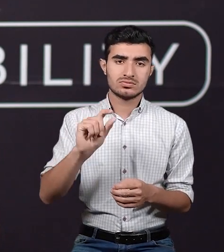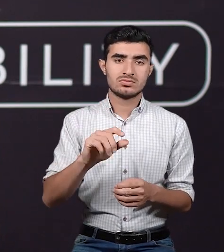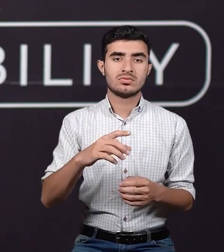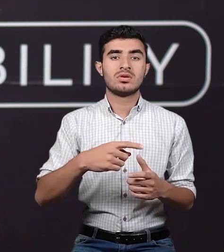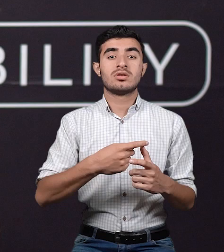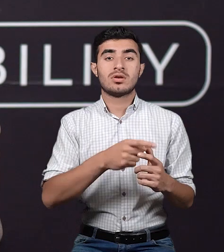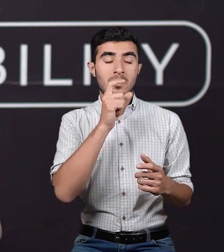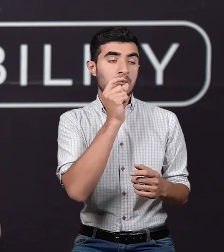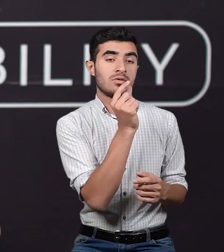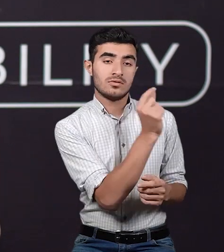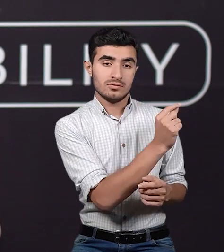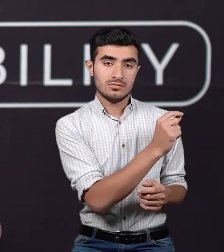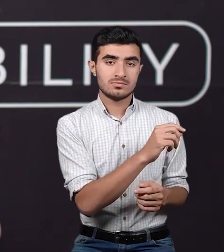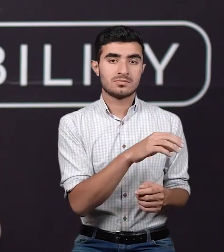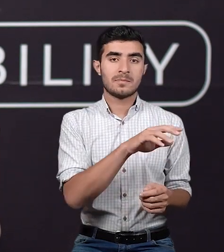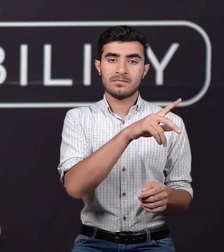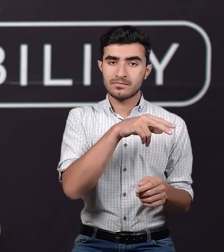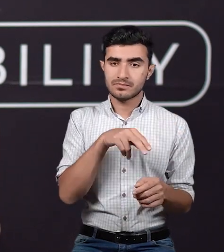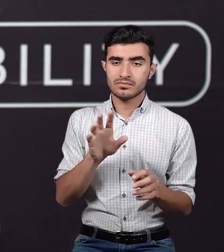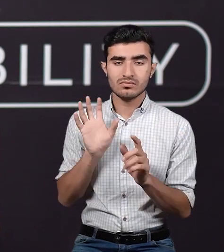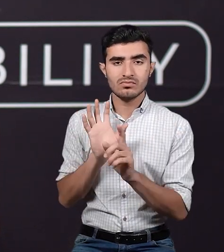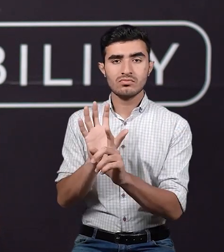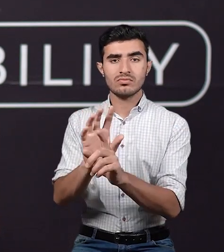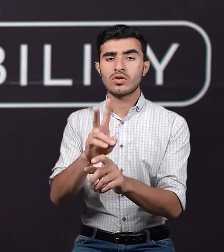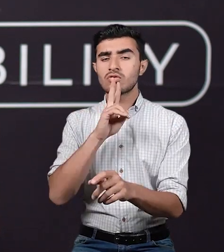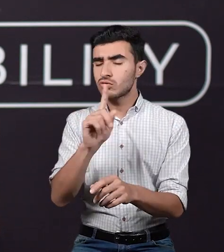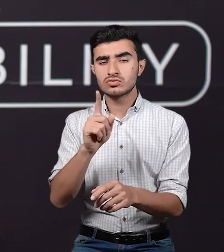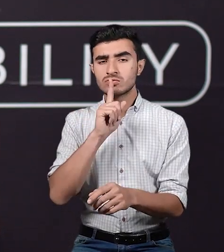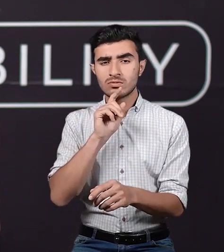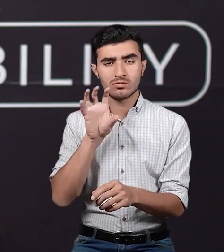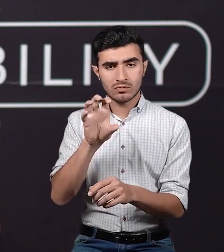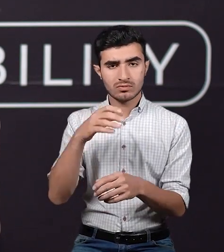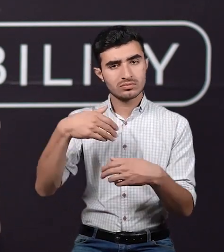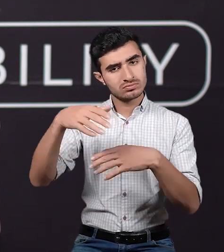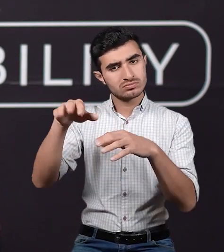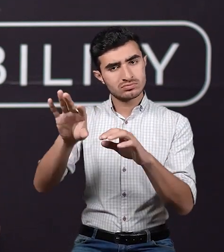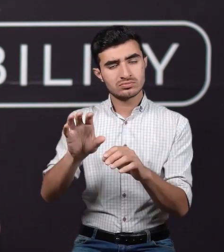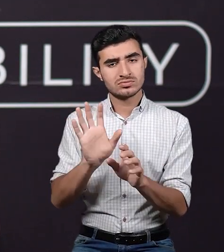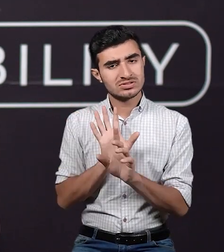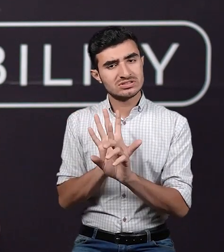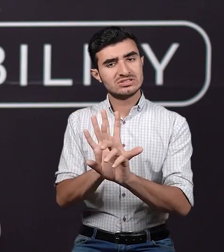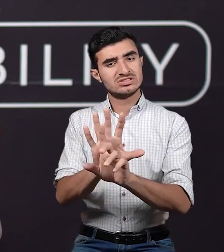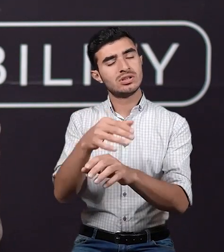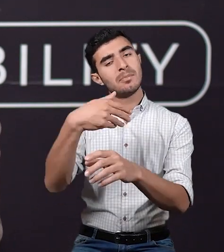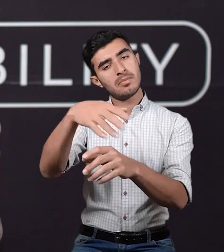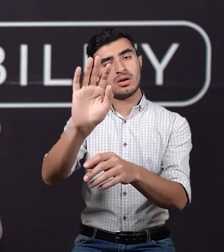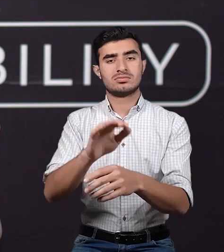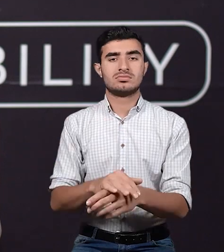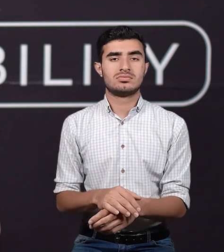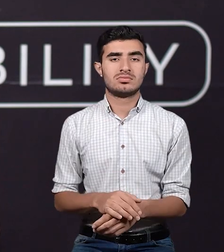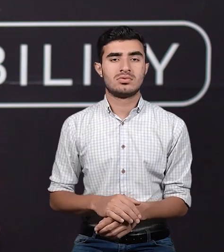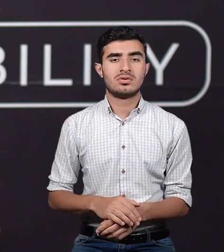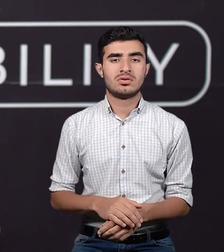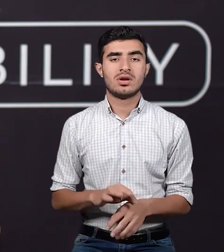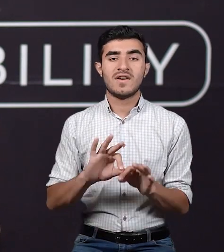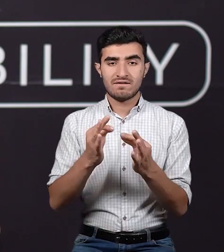نوجوان کے لواحقین کے فطری غم کی چیخوں کو شور کہہ کر ہمیشہ کی طرح وارڈ سے باہر دھکیل